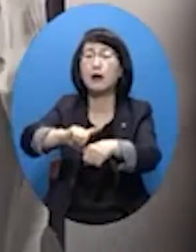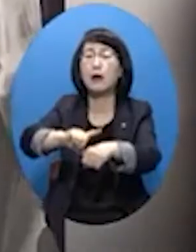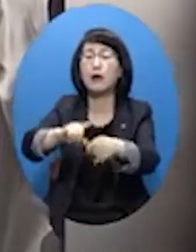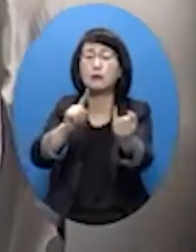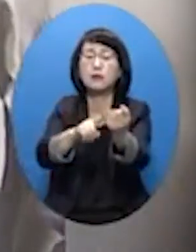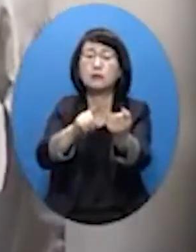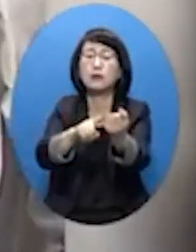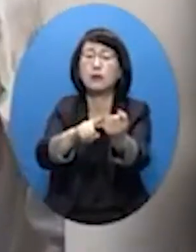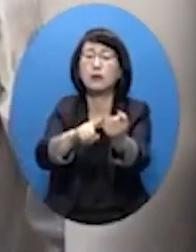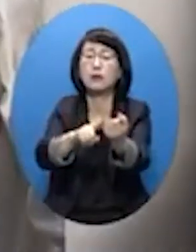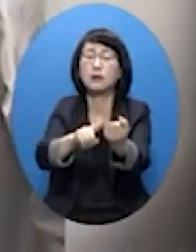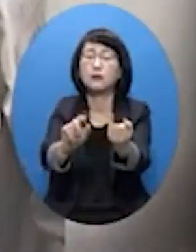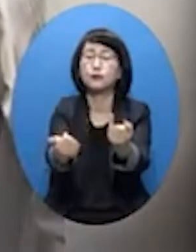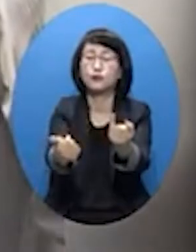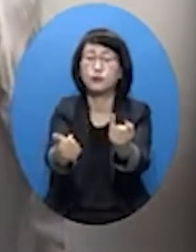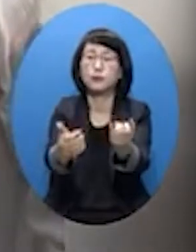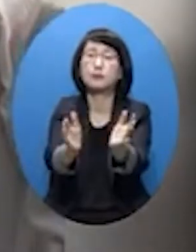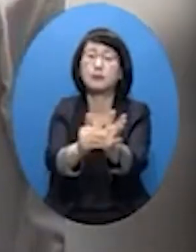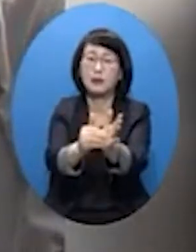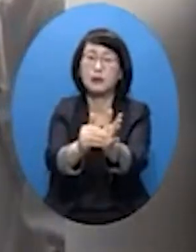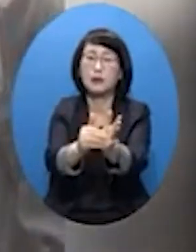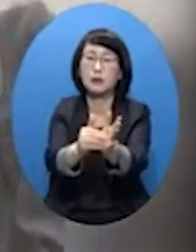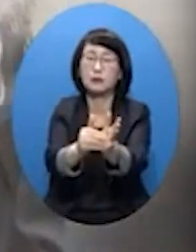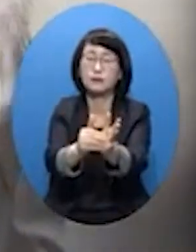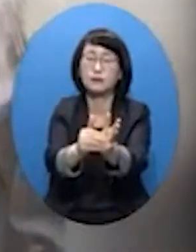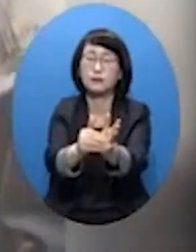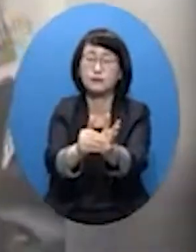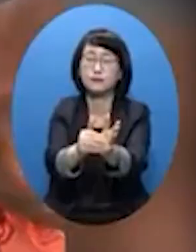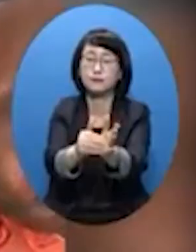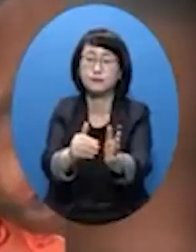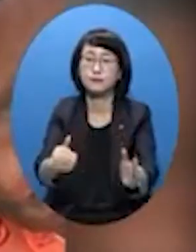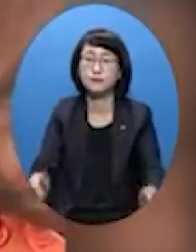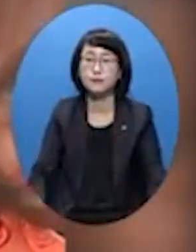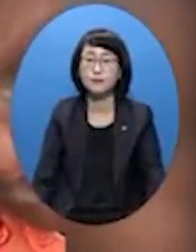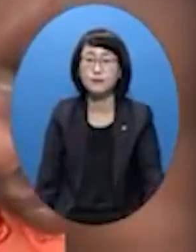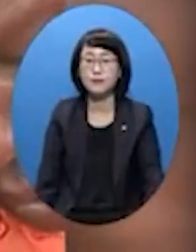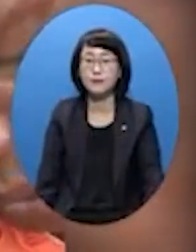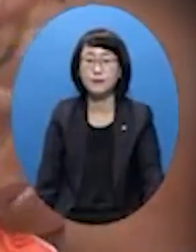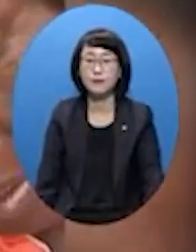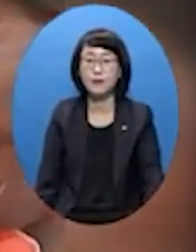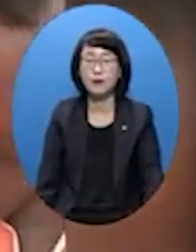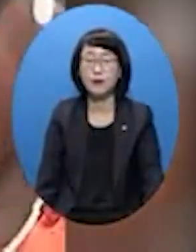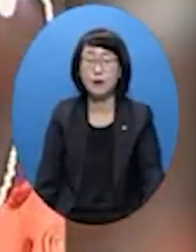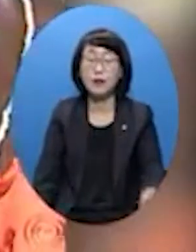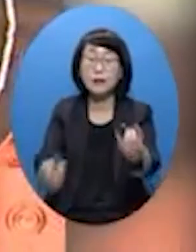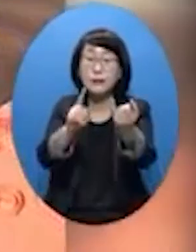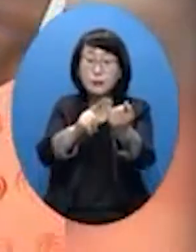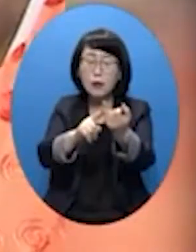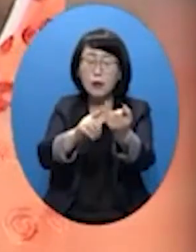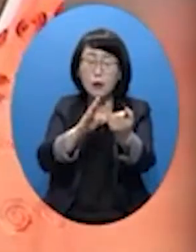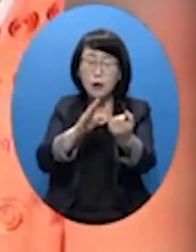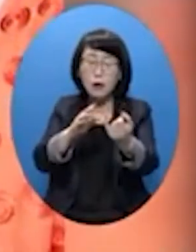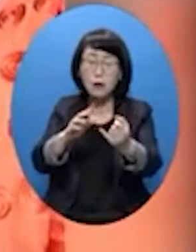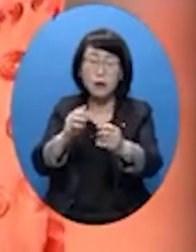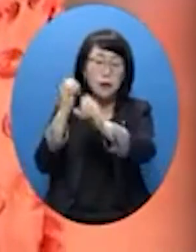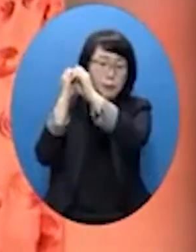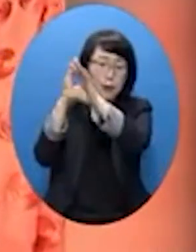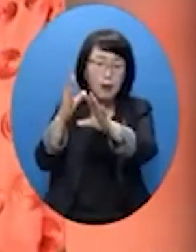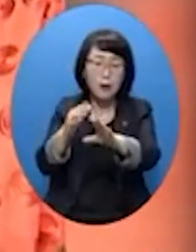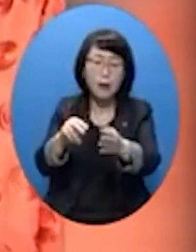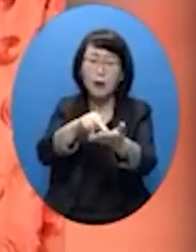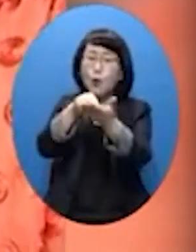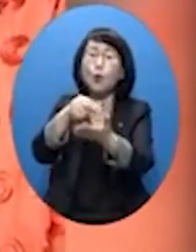전에 이 우리 선교사님이 쑥을 고쳤습니다 청계산의 마지막 길은 외롭지 않았습니다